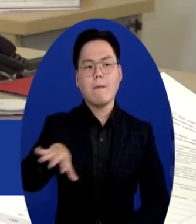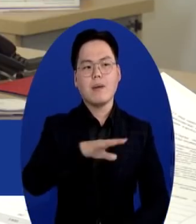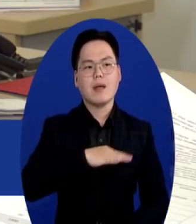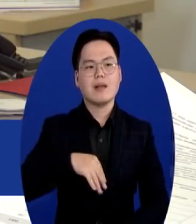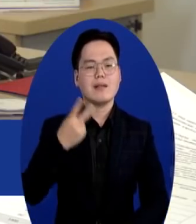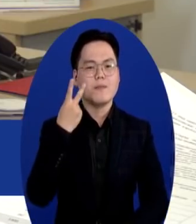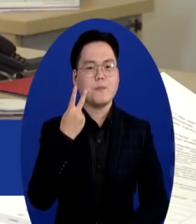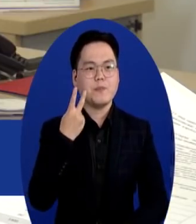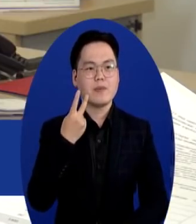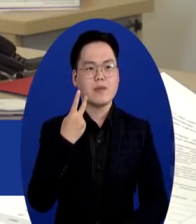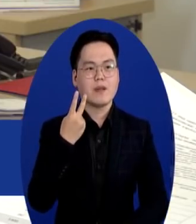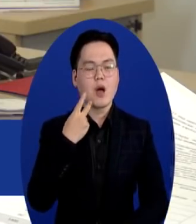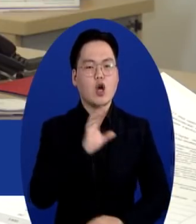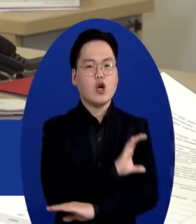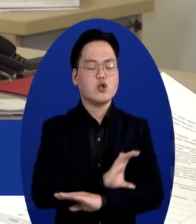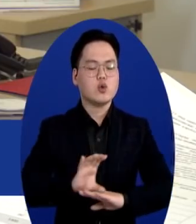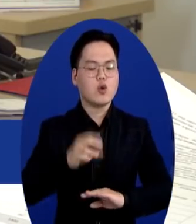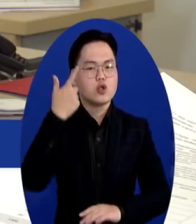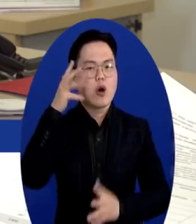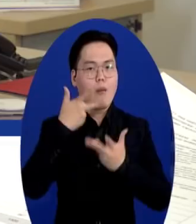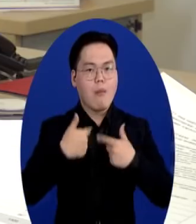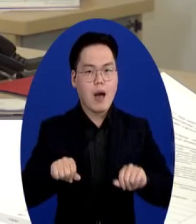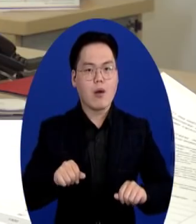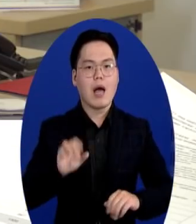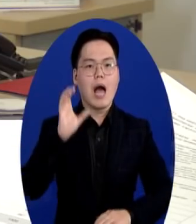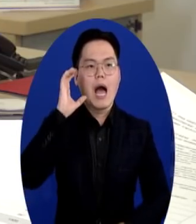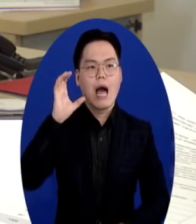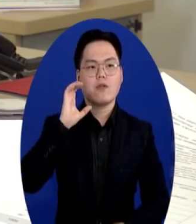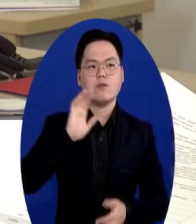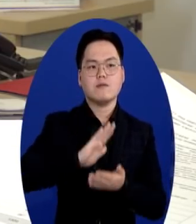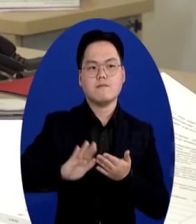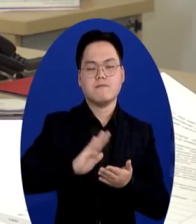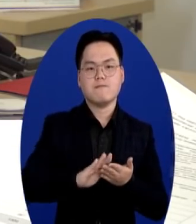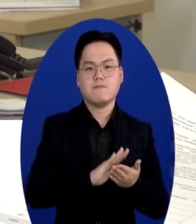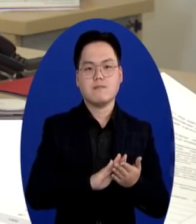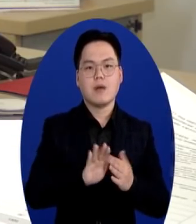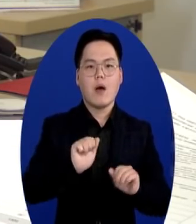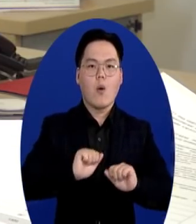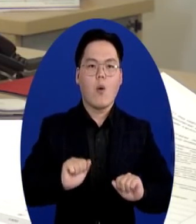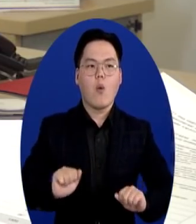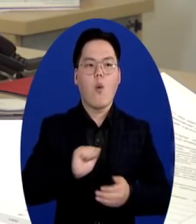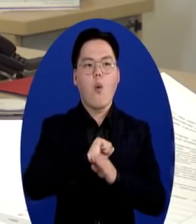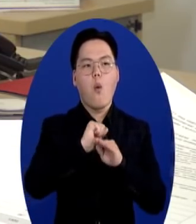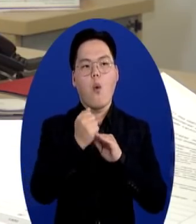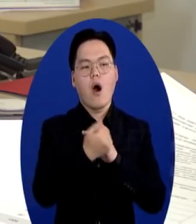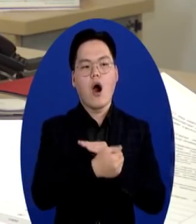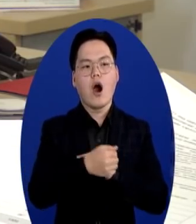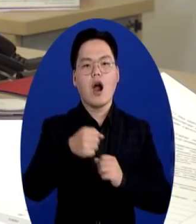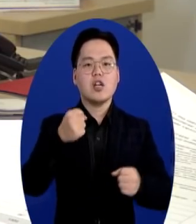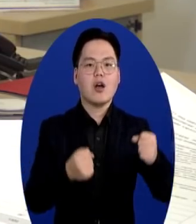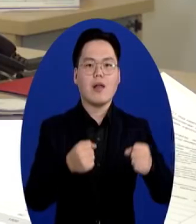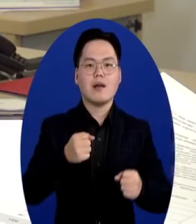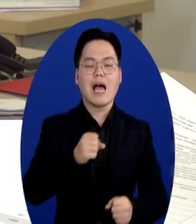байнга сургалт зохион байгуулж автобуснаас ариун цэвэр болно жолоочийн цан харьцаатай